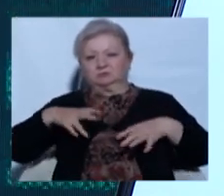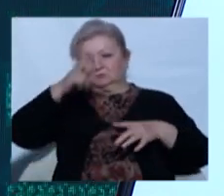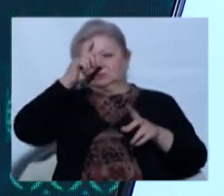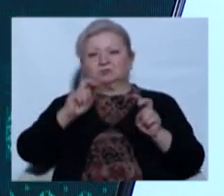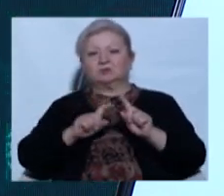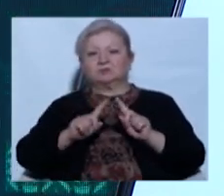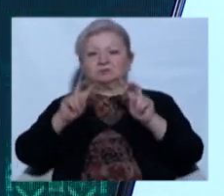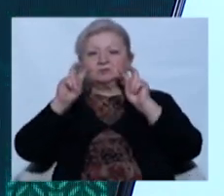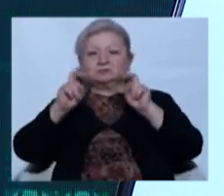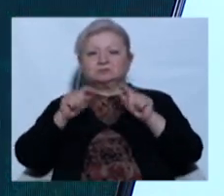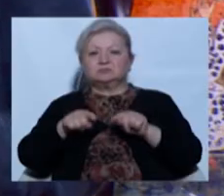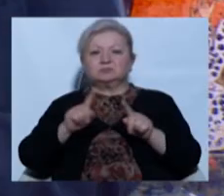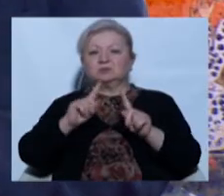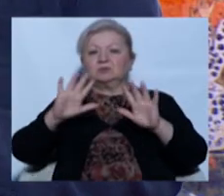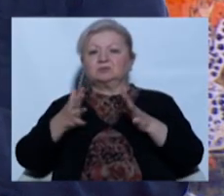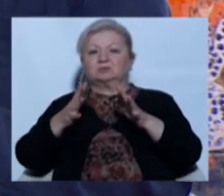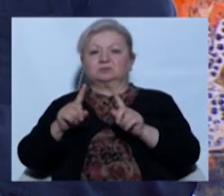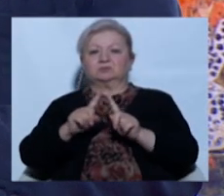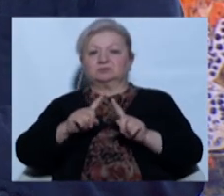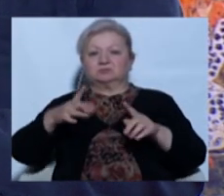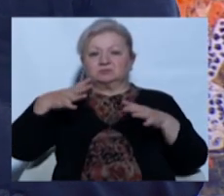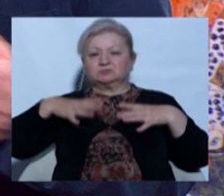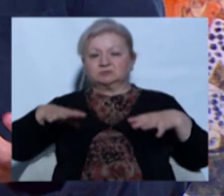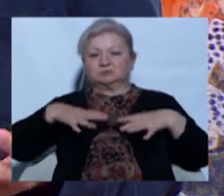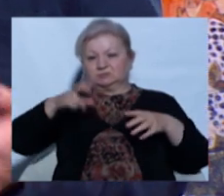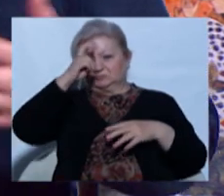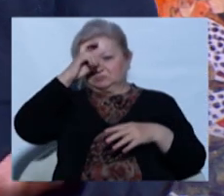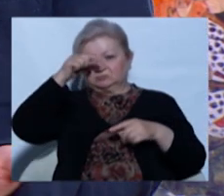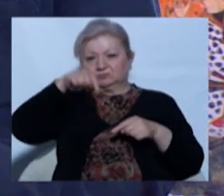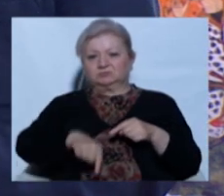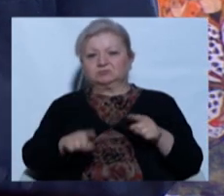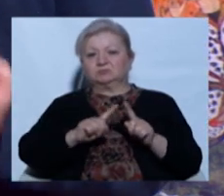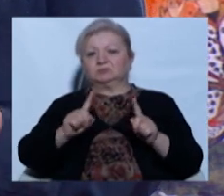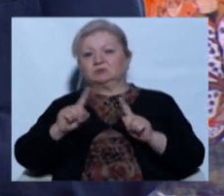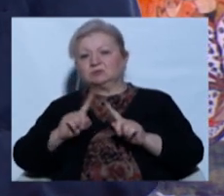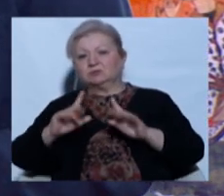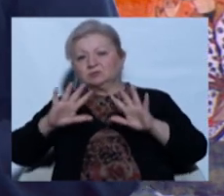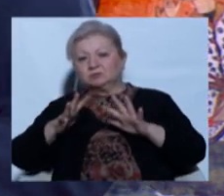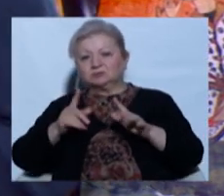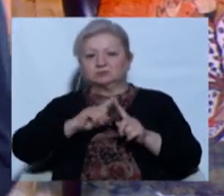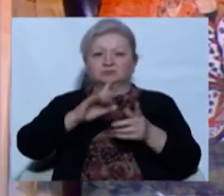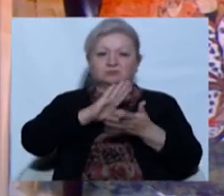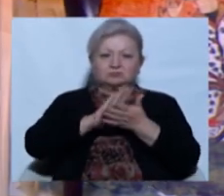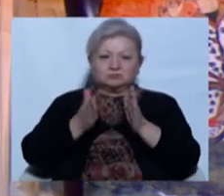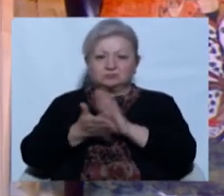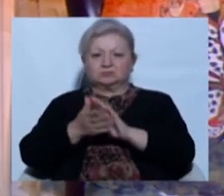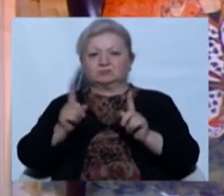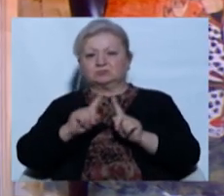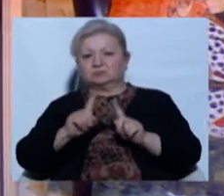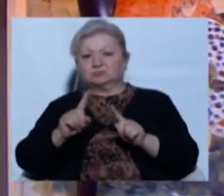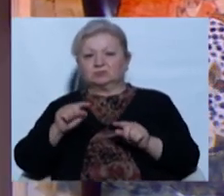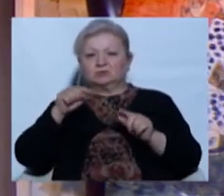ნიშნავს ის და რა ხდება მოკლედ საქართველოს სახელმწიფოში, რა სიტუაცია, სად მდებარეობს, როგორ მდებარეობს,